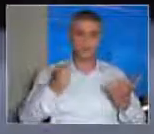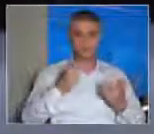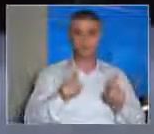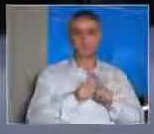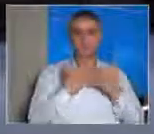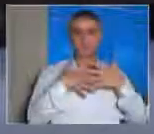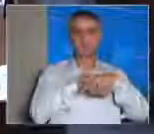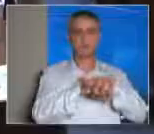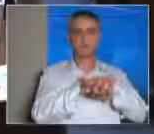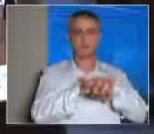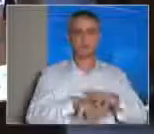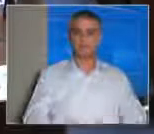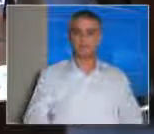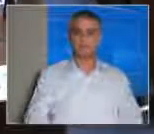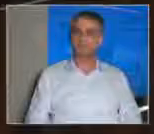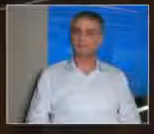איכשהו השתלב.